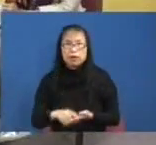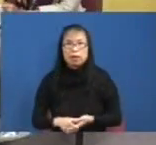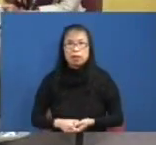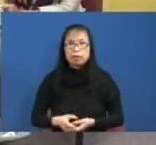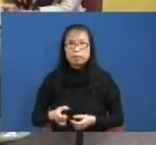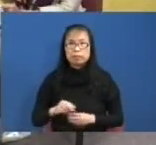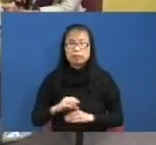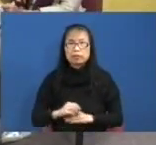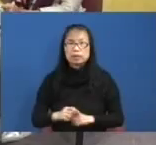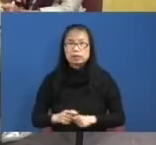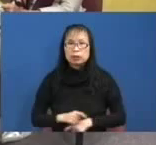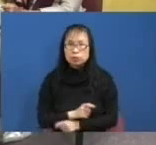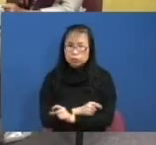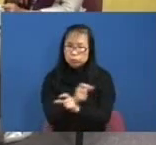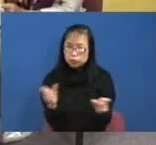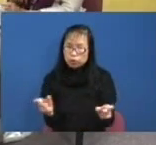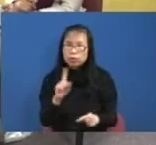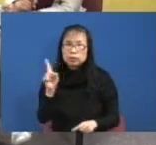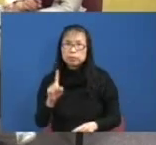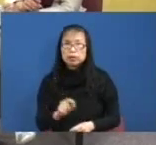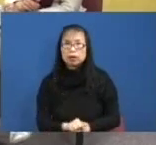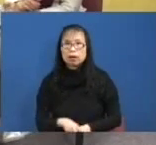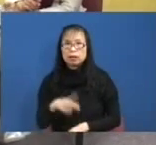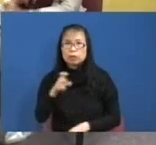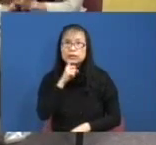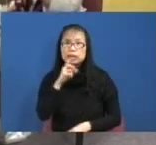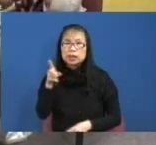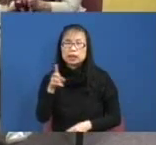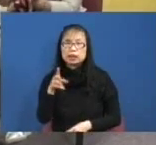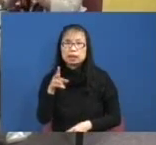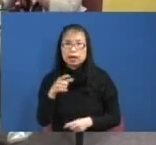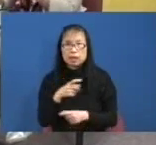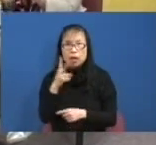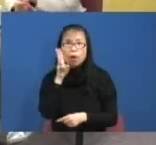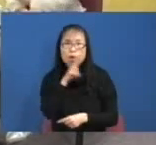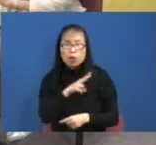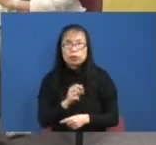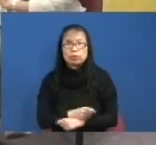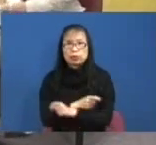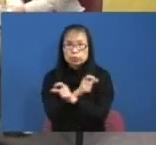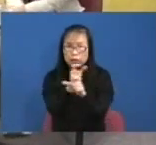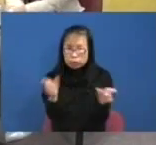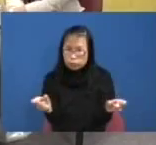你我知好似話有啲你哋嘅餐飲業係兩個星期出糧啊，或者啲大糧細糧啊，咁都會有。 原來計嗰、